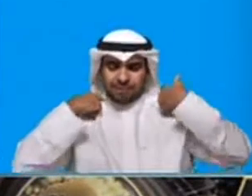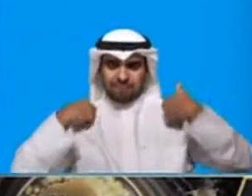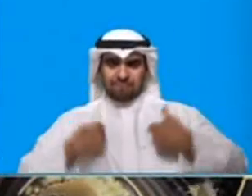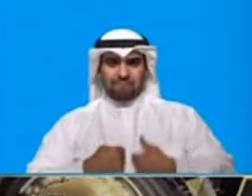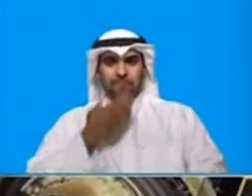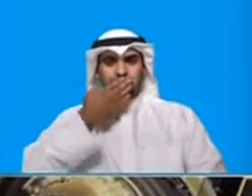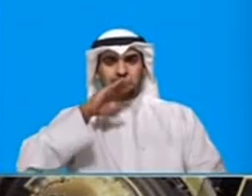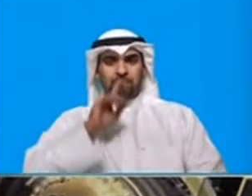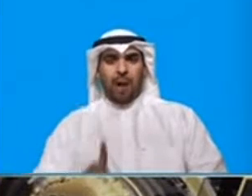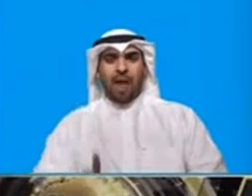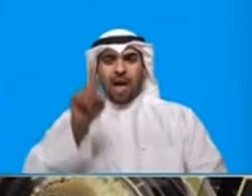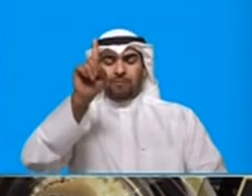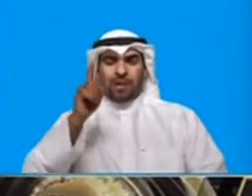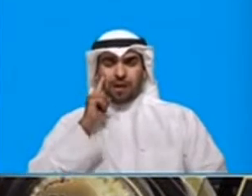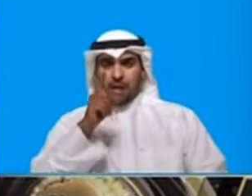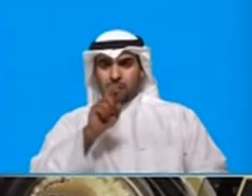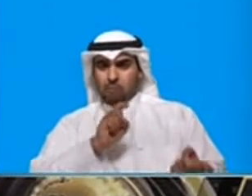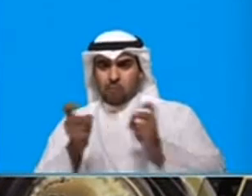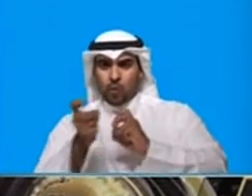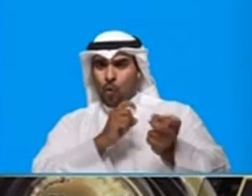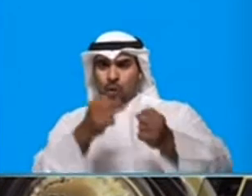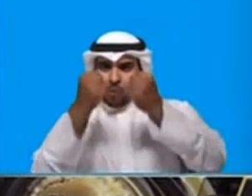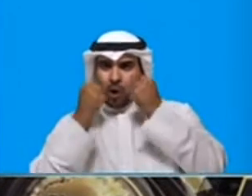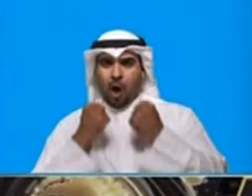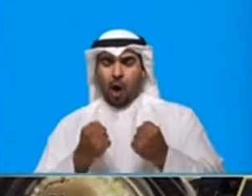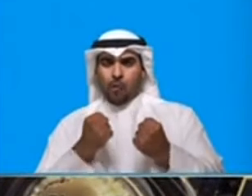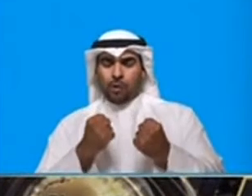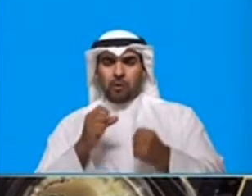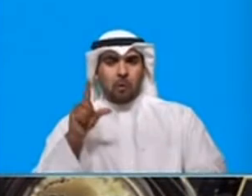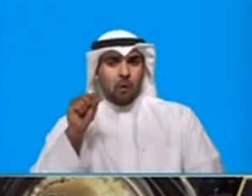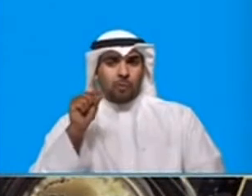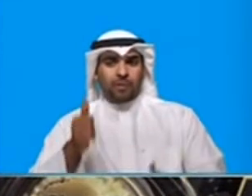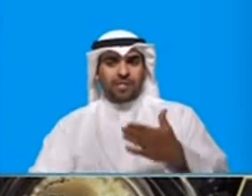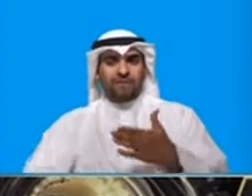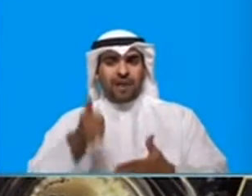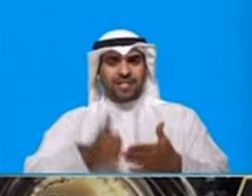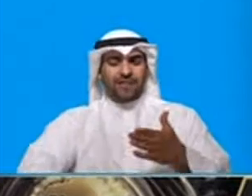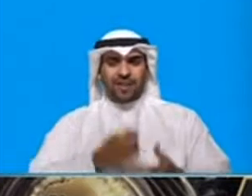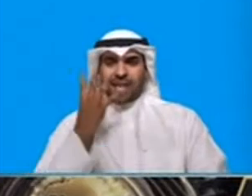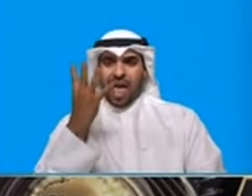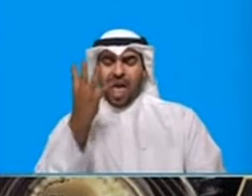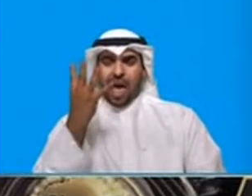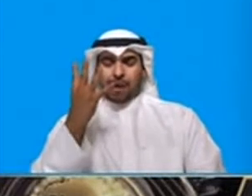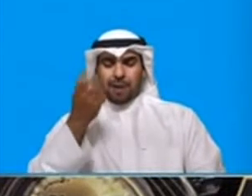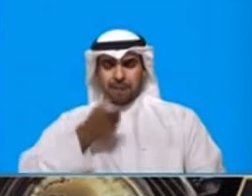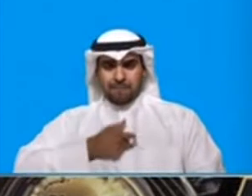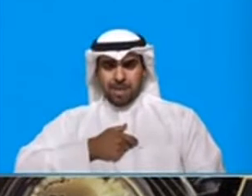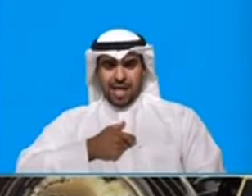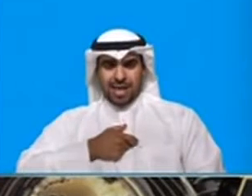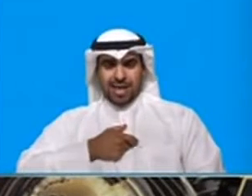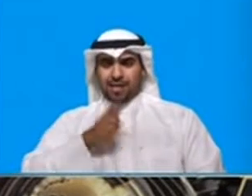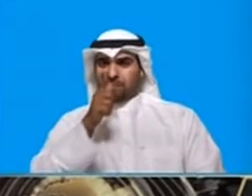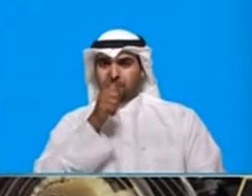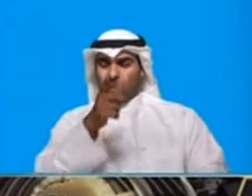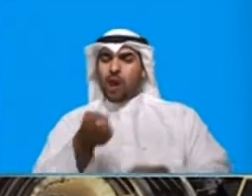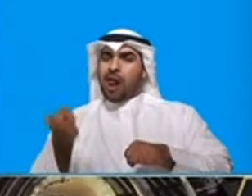وراميات الكويت في البطولة القوية وتفوقهم فيها بالفوز بأربع ميداليات، مبينا